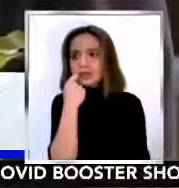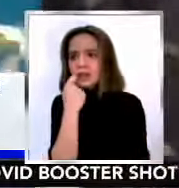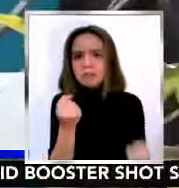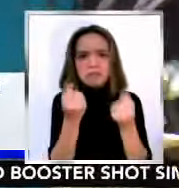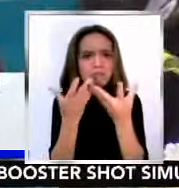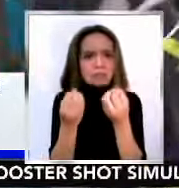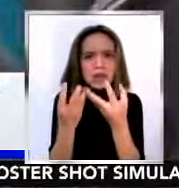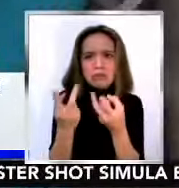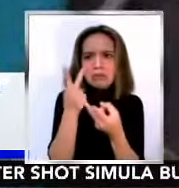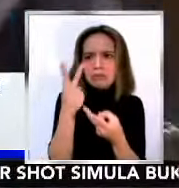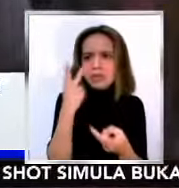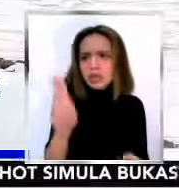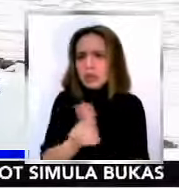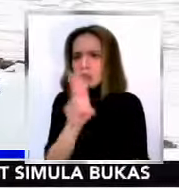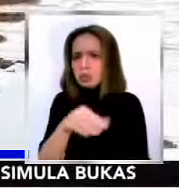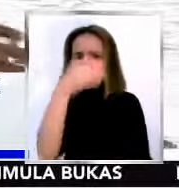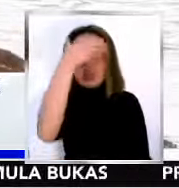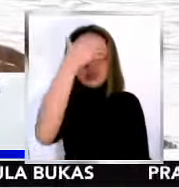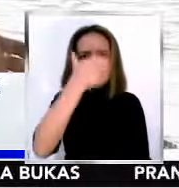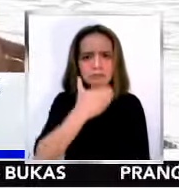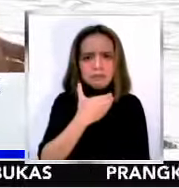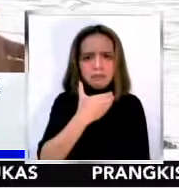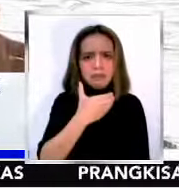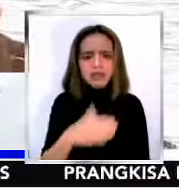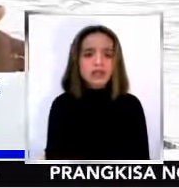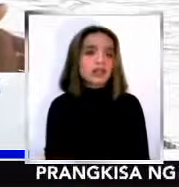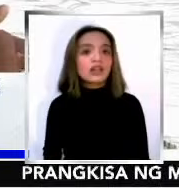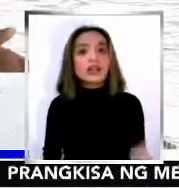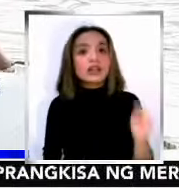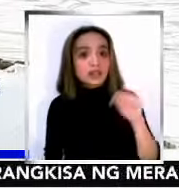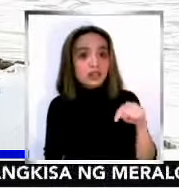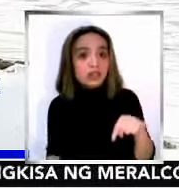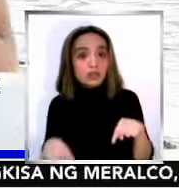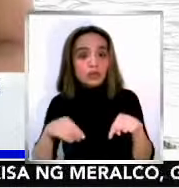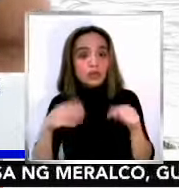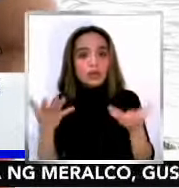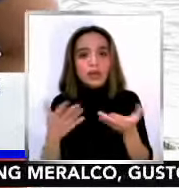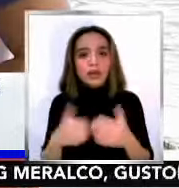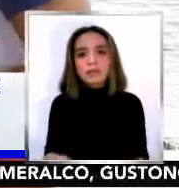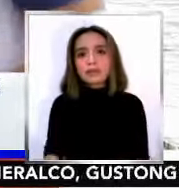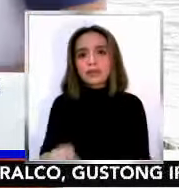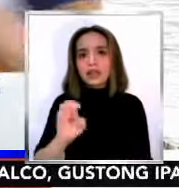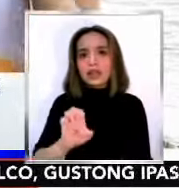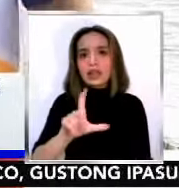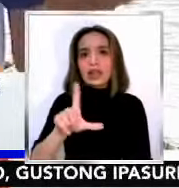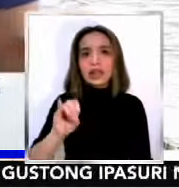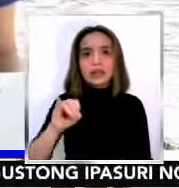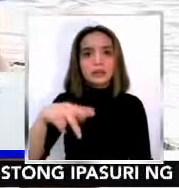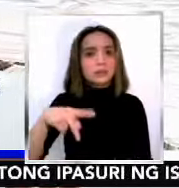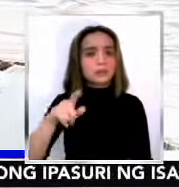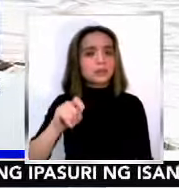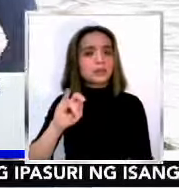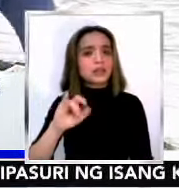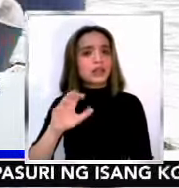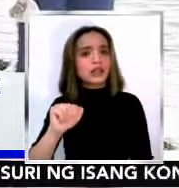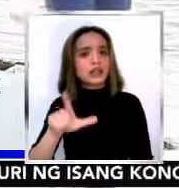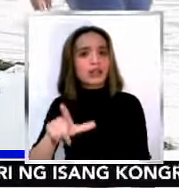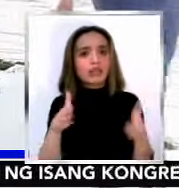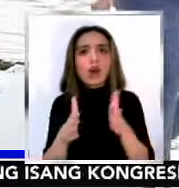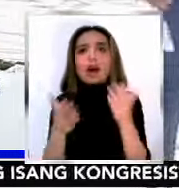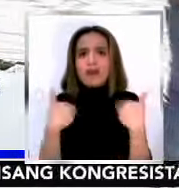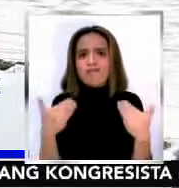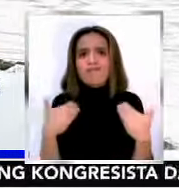nakitang nakasuot pa rin ang face shield. Dito sa ating kinaroroonan sa Electrical Road, marami pa rin tayong mga kababayan ang meron pa rin dalang face shield. Yung nga lang ang